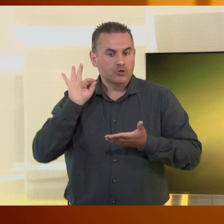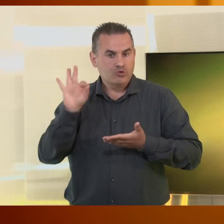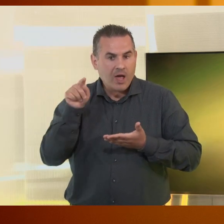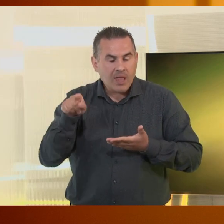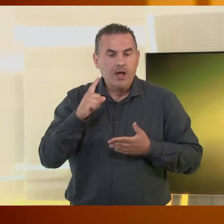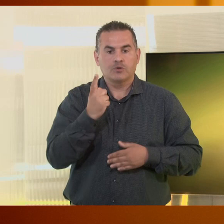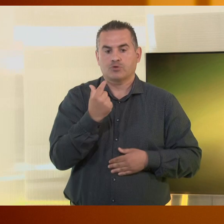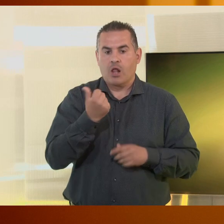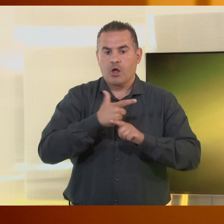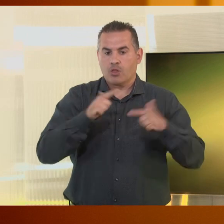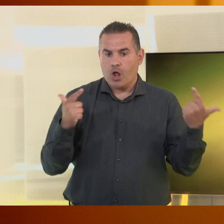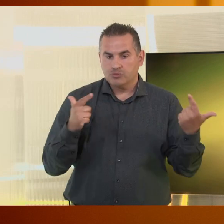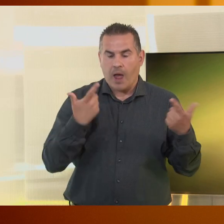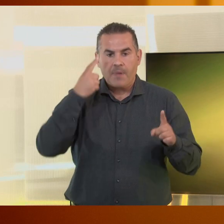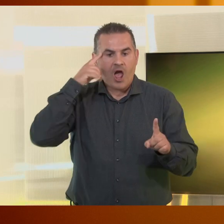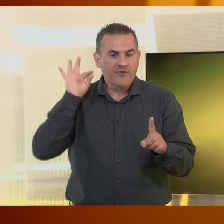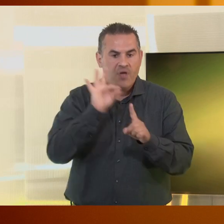redditi.